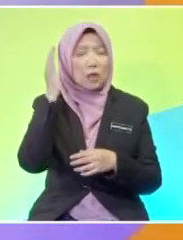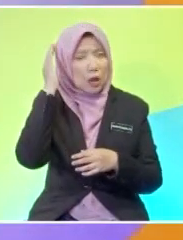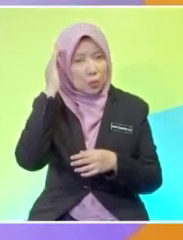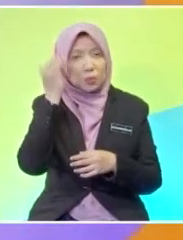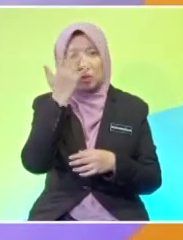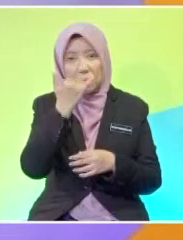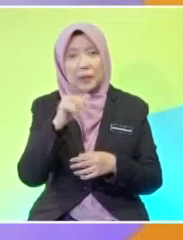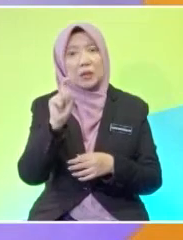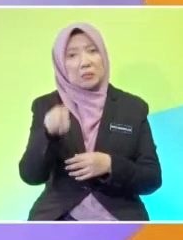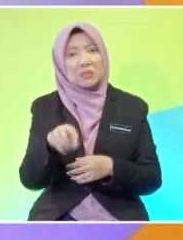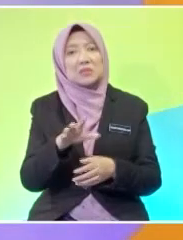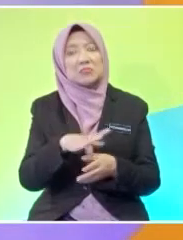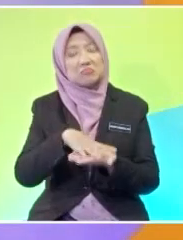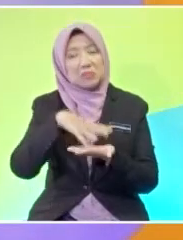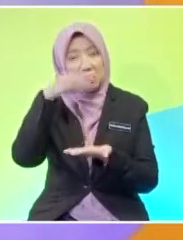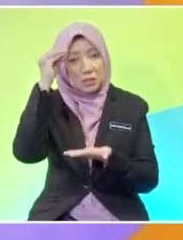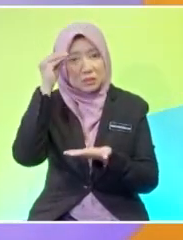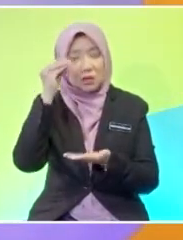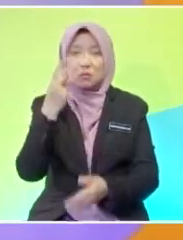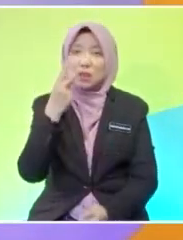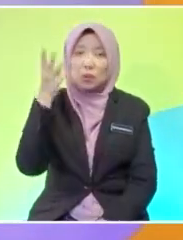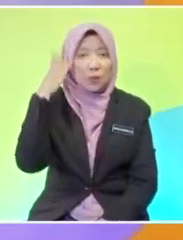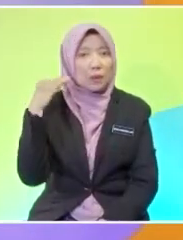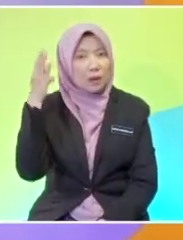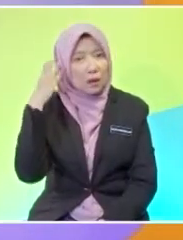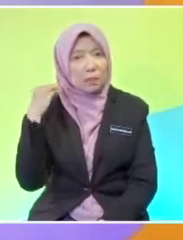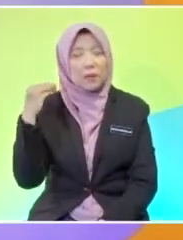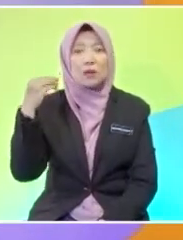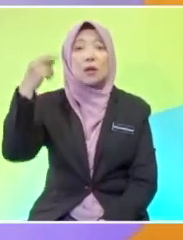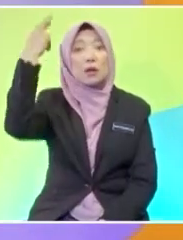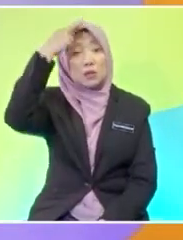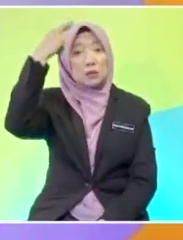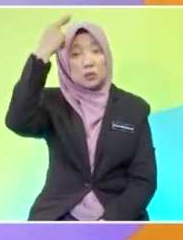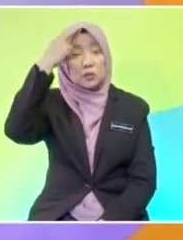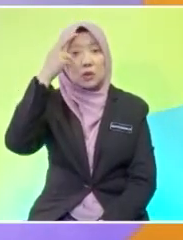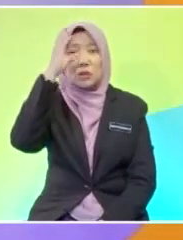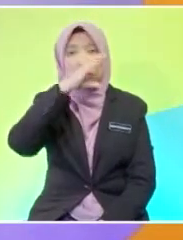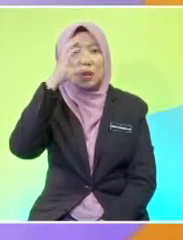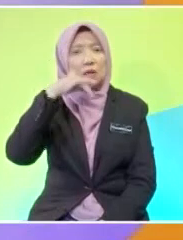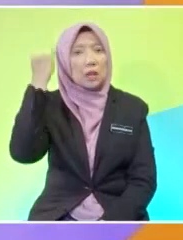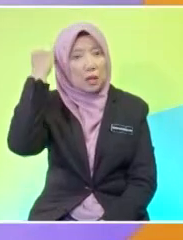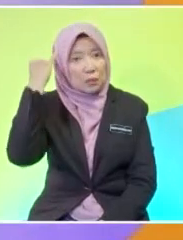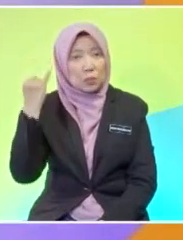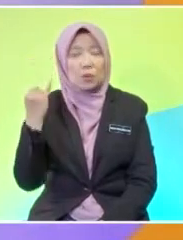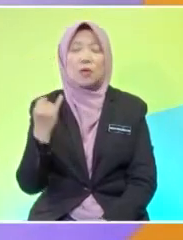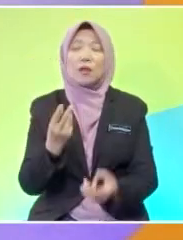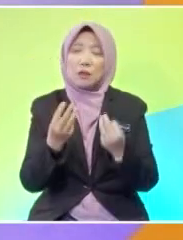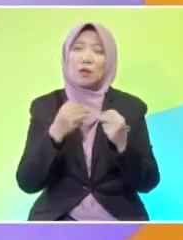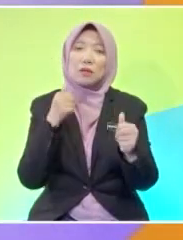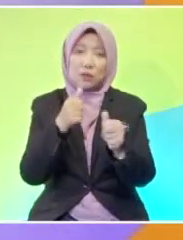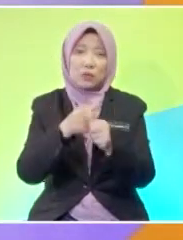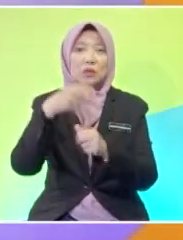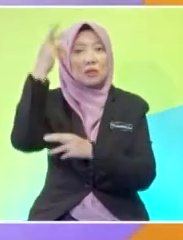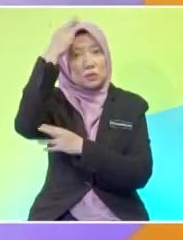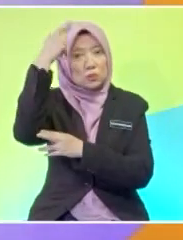dan juga kita lihat pada pengalaman Rasulullah menuntut ilmu saya pun ingin mengikut jejak Rasulullah Ya ingin